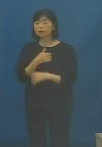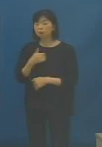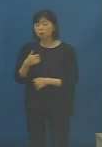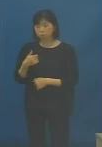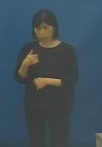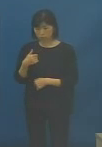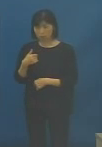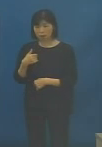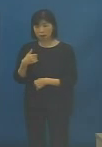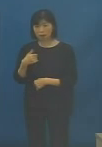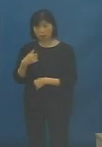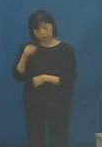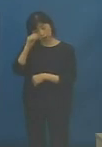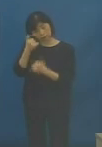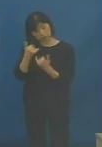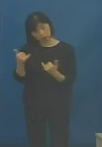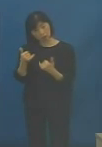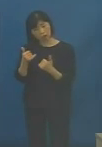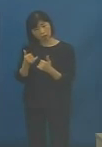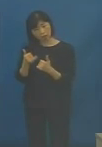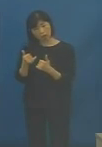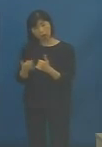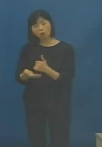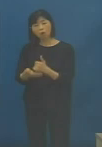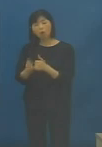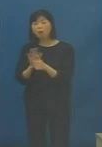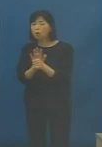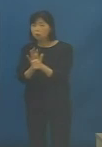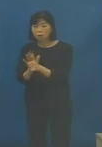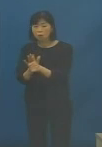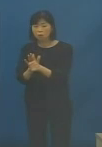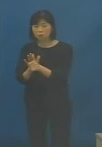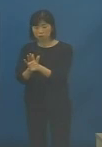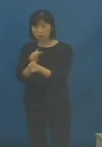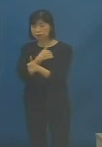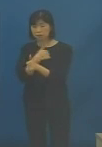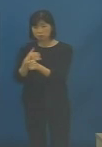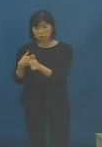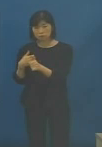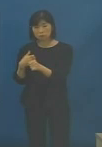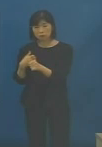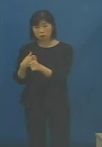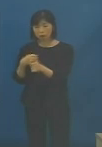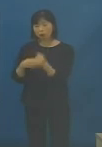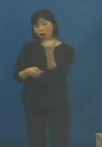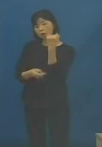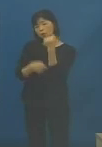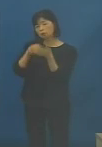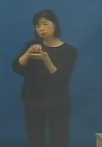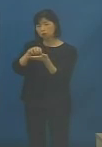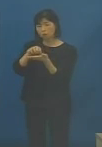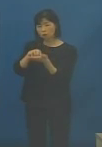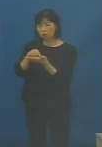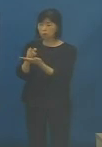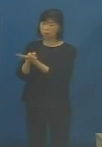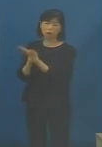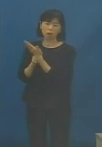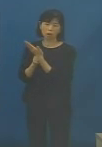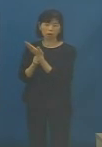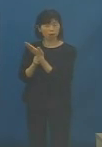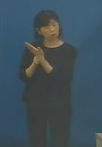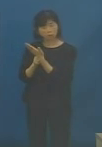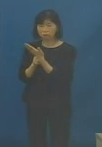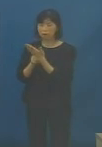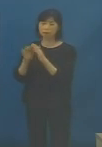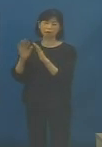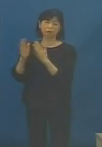う患者をフォローしたこととして考えられますよっていうエビデンスに基づいたなんかこうものが示されたかというと、示され